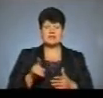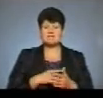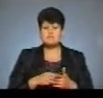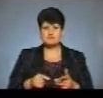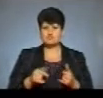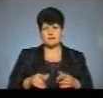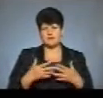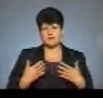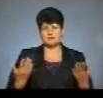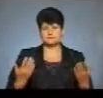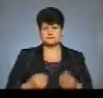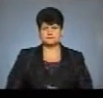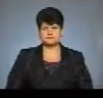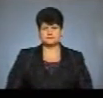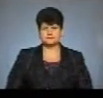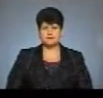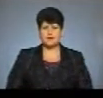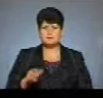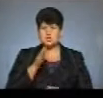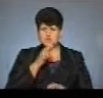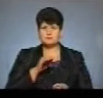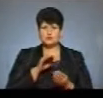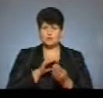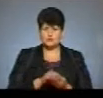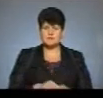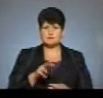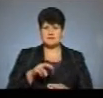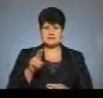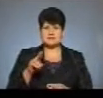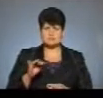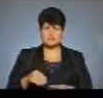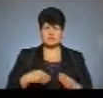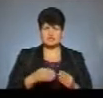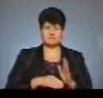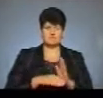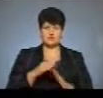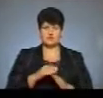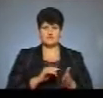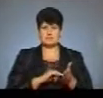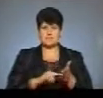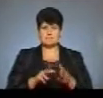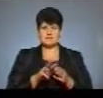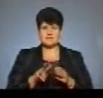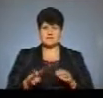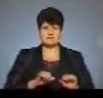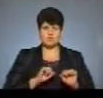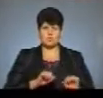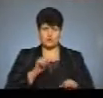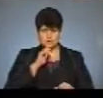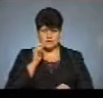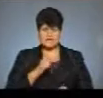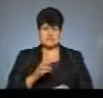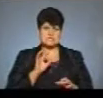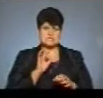просто немає. Під час церемонії поховання Михайла Цимбалістого нагородили вищою відзнакою Міністерства оборони України